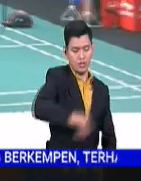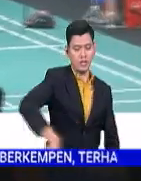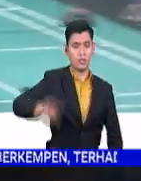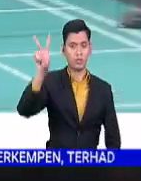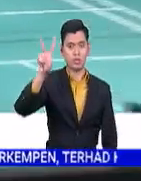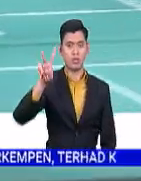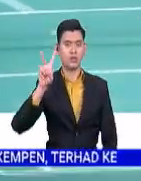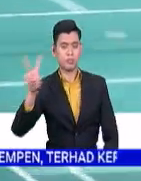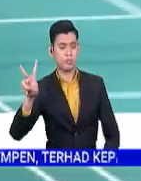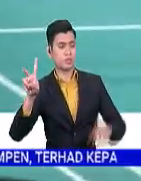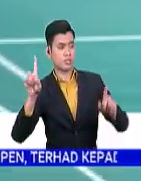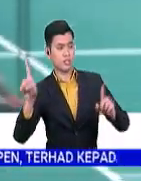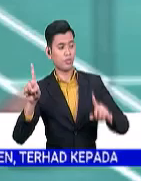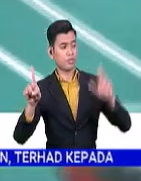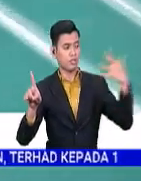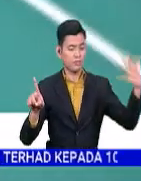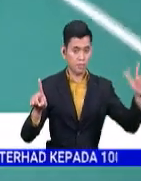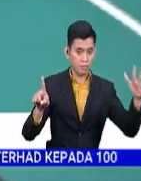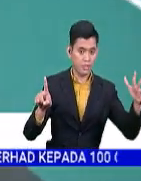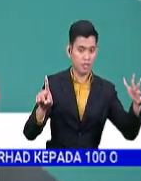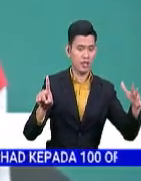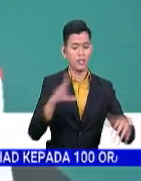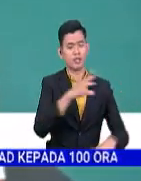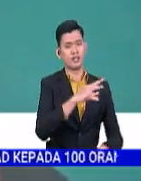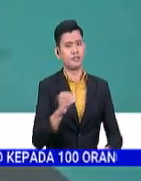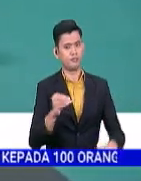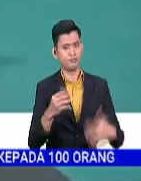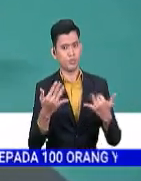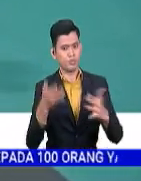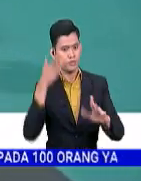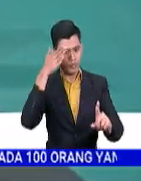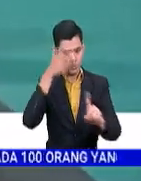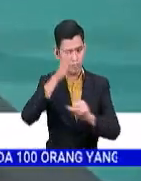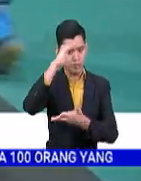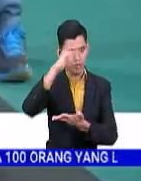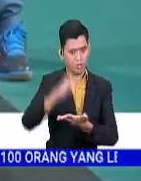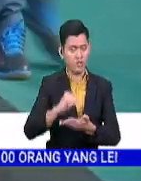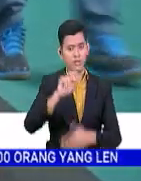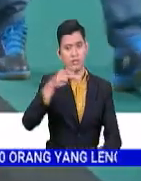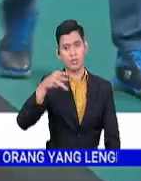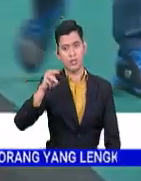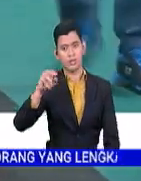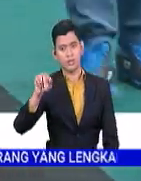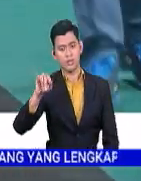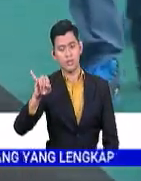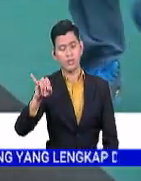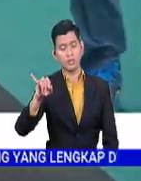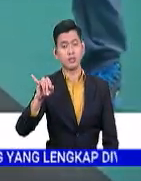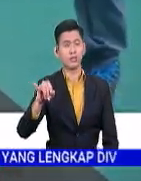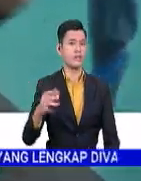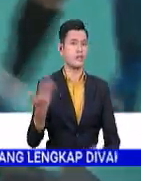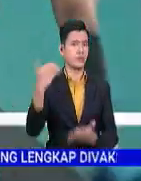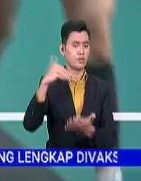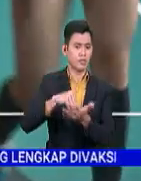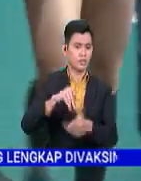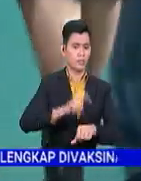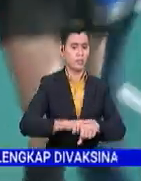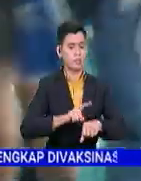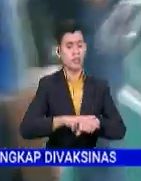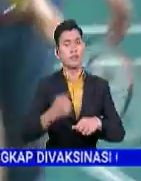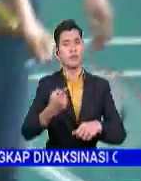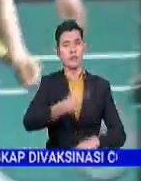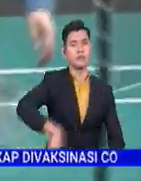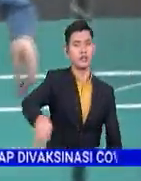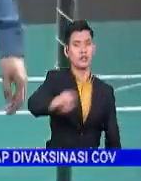kedua 21-15 namun seakan hilang fokus si tidur suhaini gagal mengulangi prestasi sama pada set penentuan